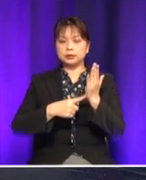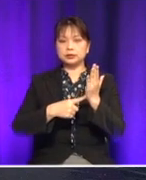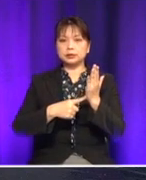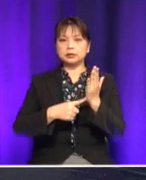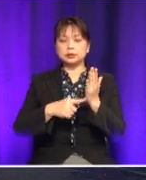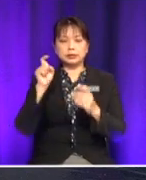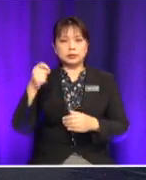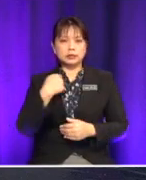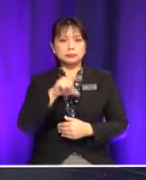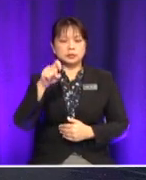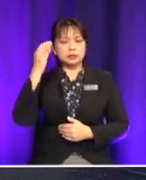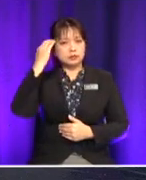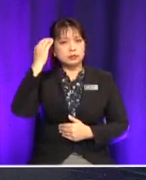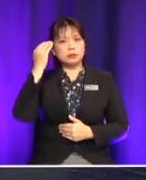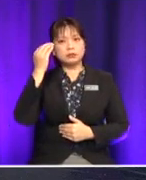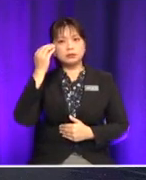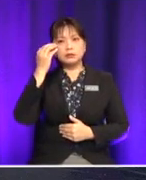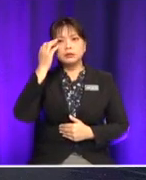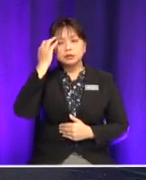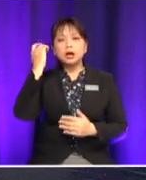ini kita kajian